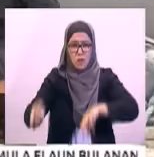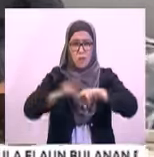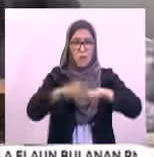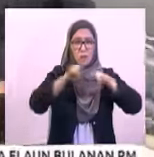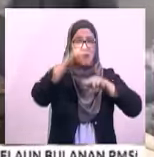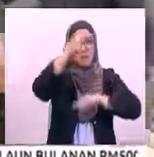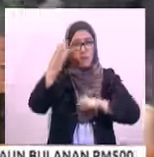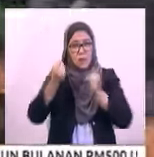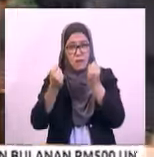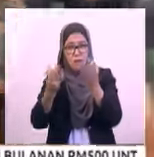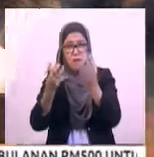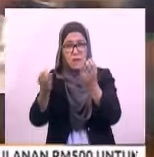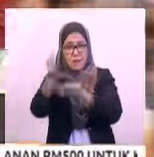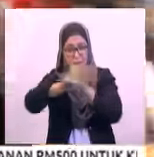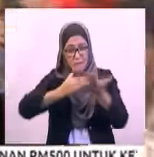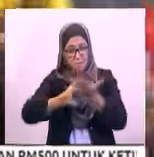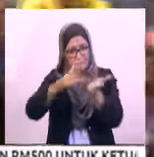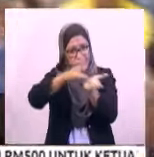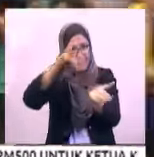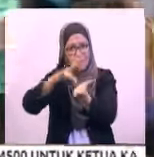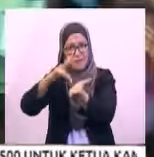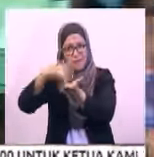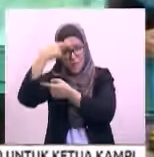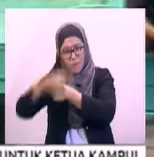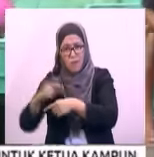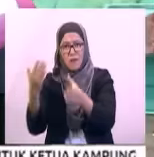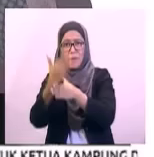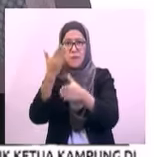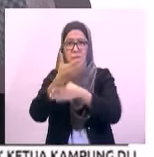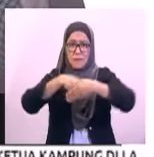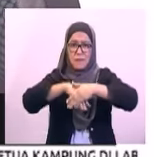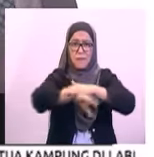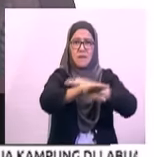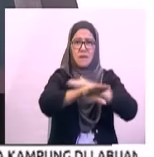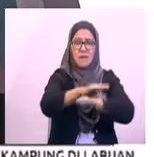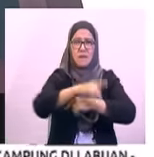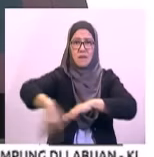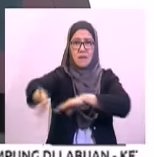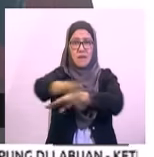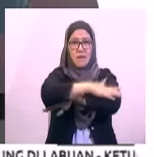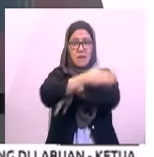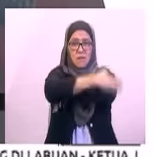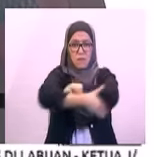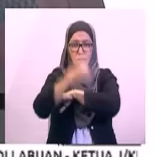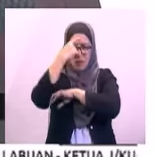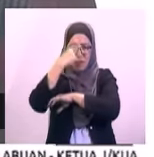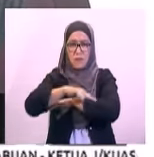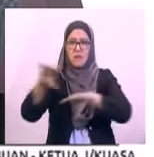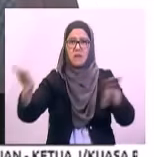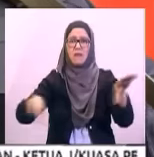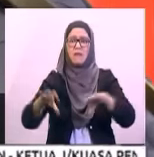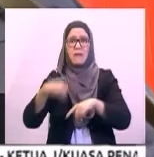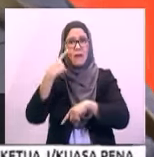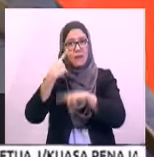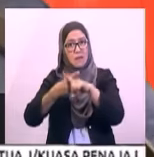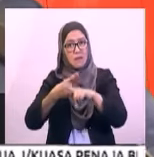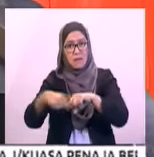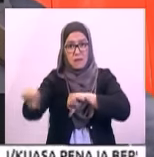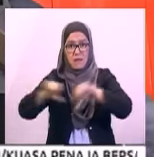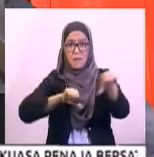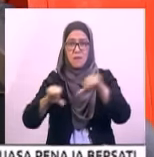pihak yang cuba mengambil kesempatan untuk menceroboh perairan negara dan melakukan kegiatan yang menyalahi undang-undang